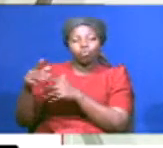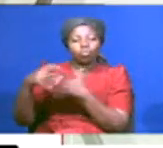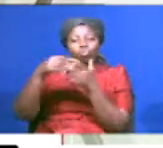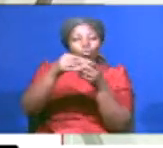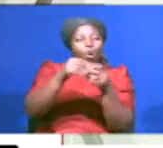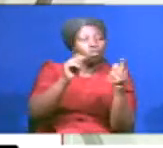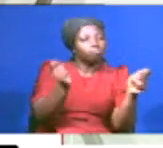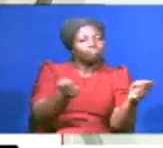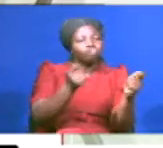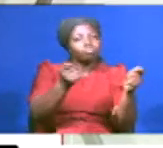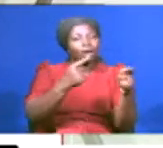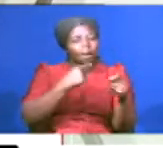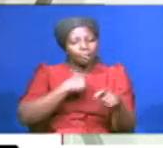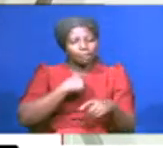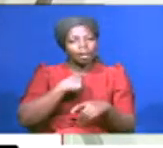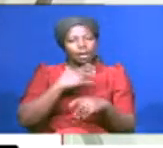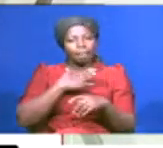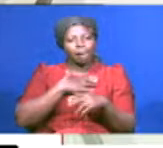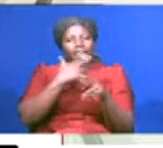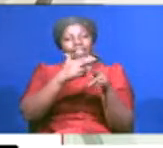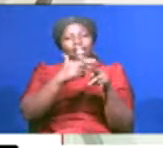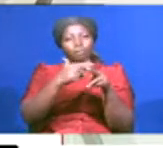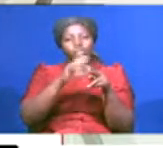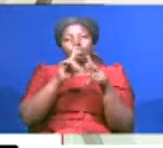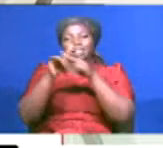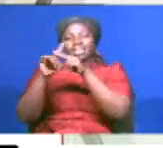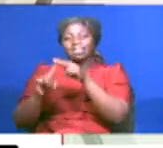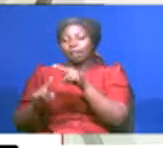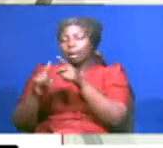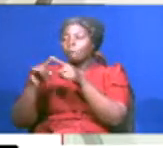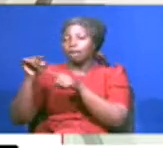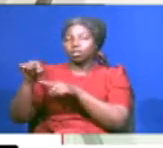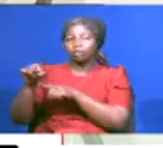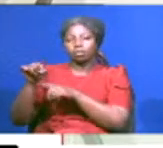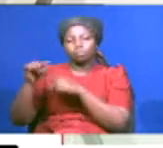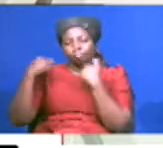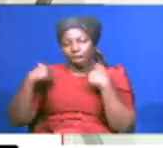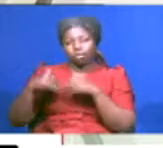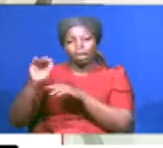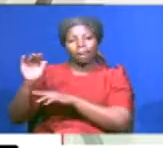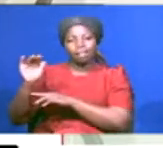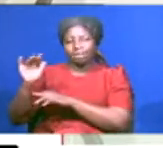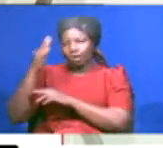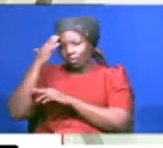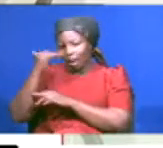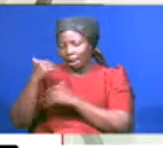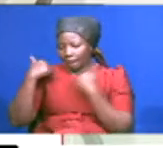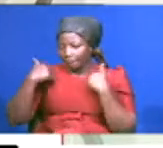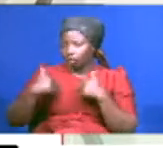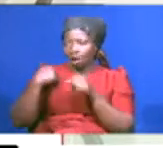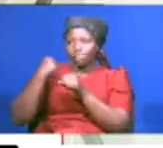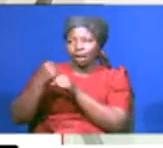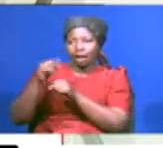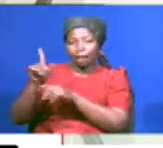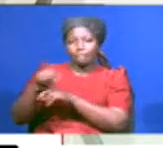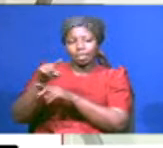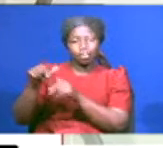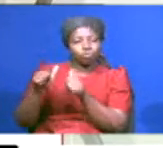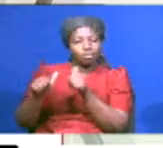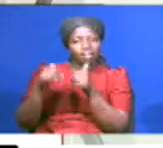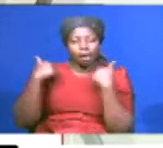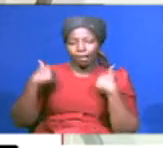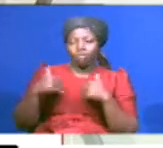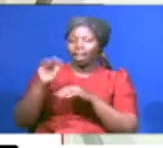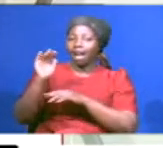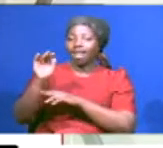waganga ye, jina langu lipote. Nauliza kwa nini, nimekosa nini. Nauliza kwa nini